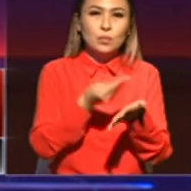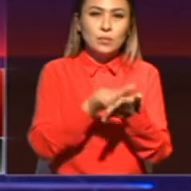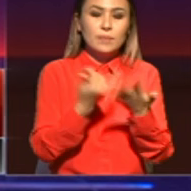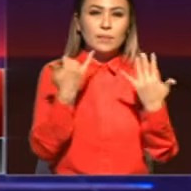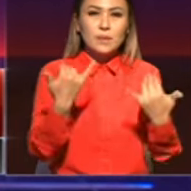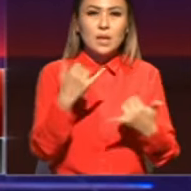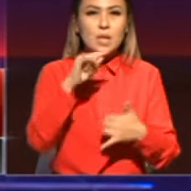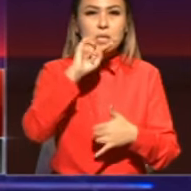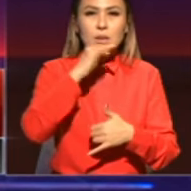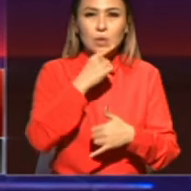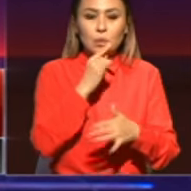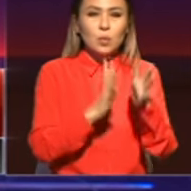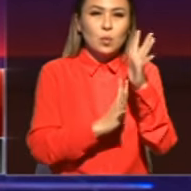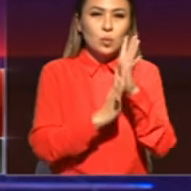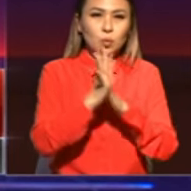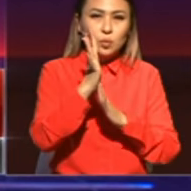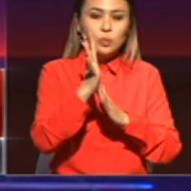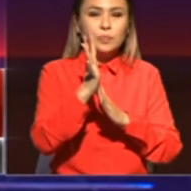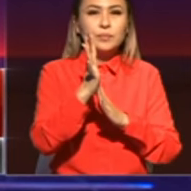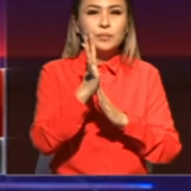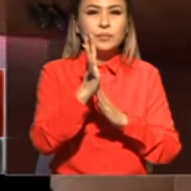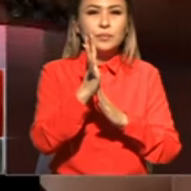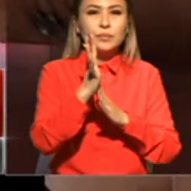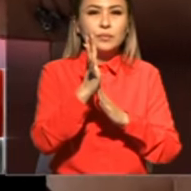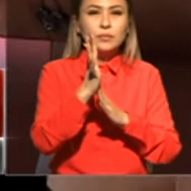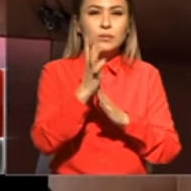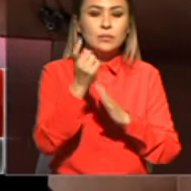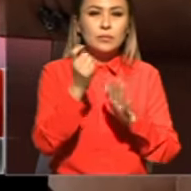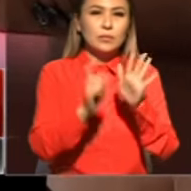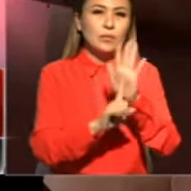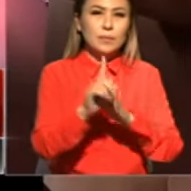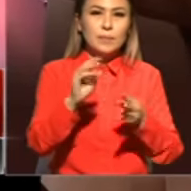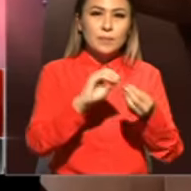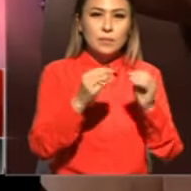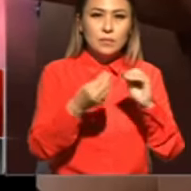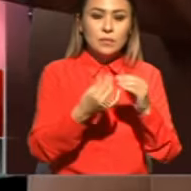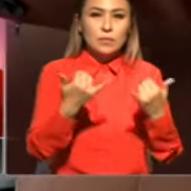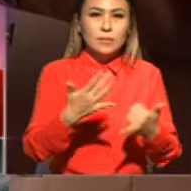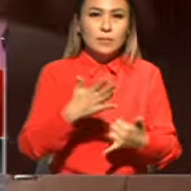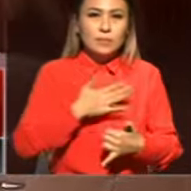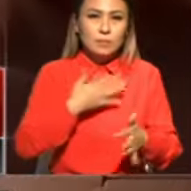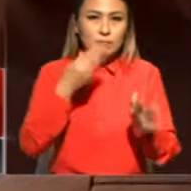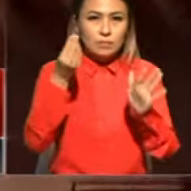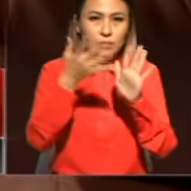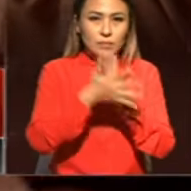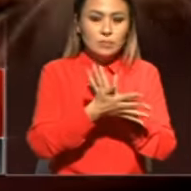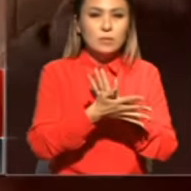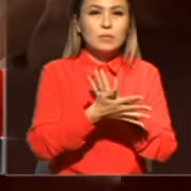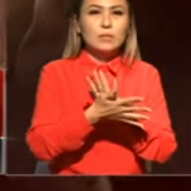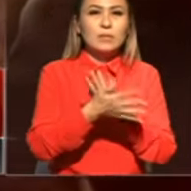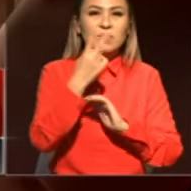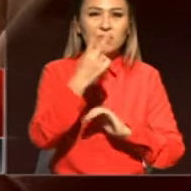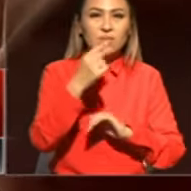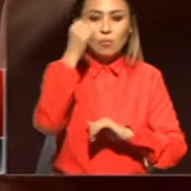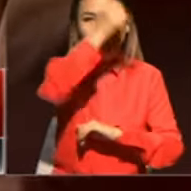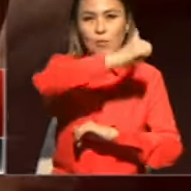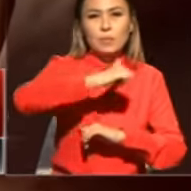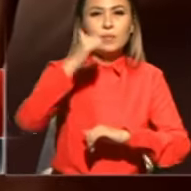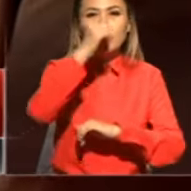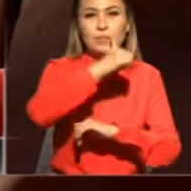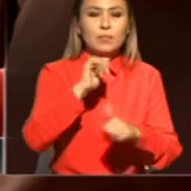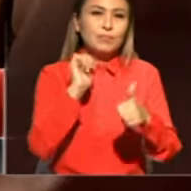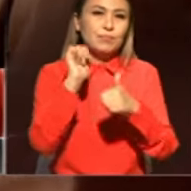Қазіргі экономикалық өсуге кішкене аяқтар шалып отыр. Яғни біздің шығындар, шығыстар 2 жылға